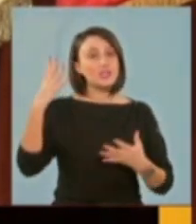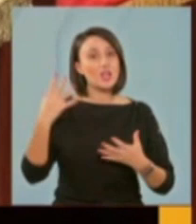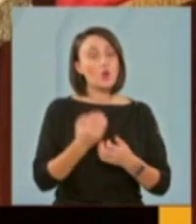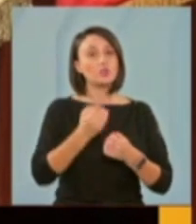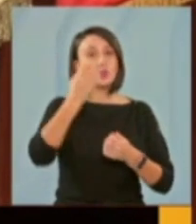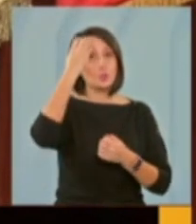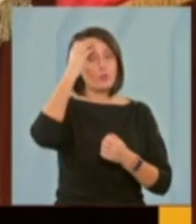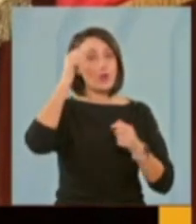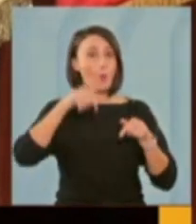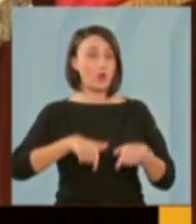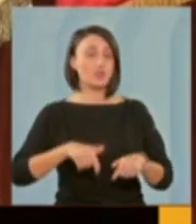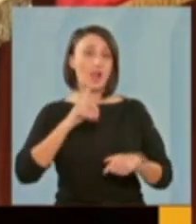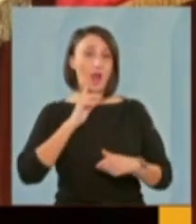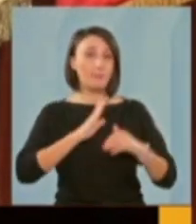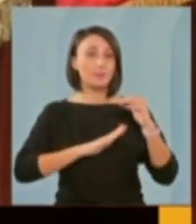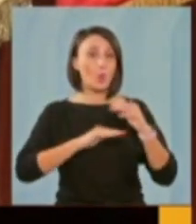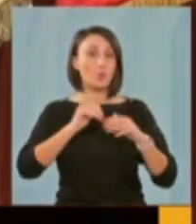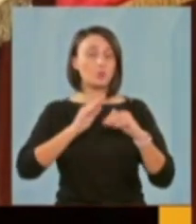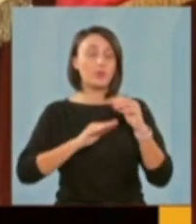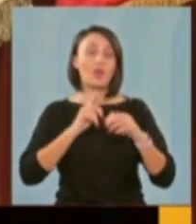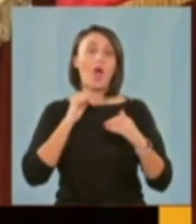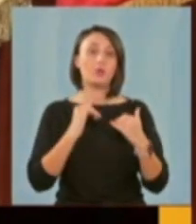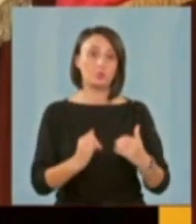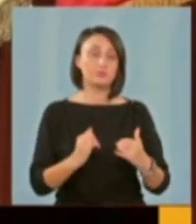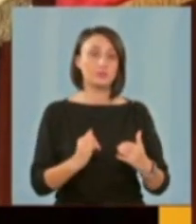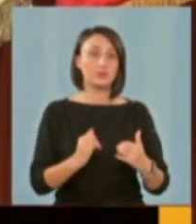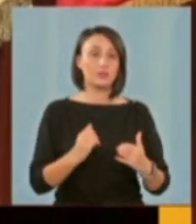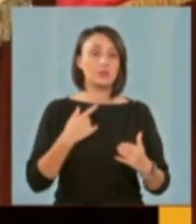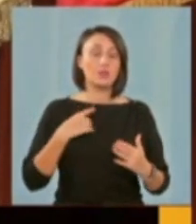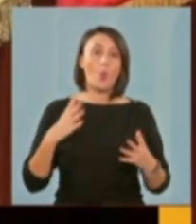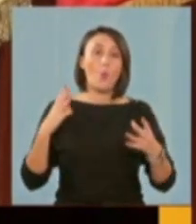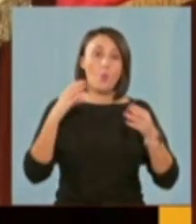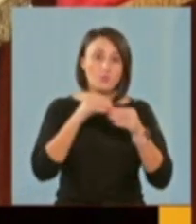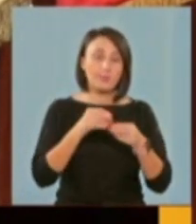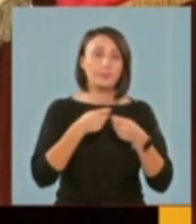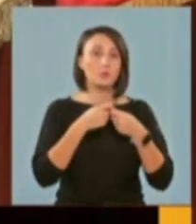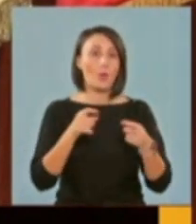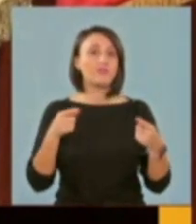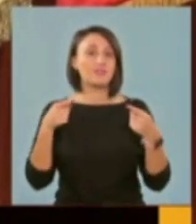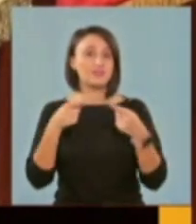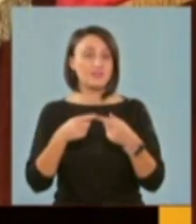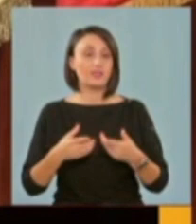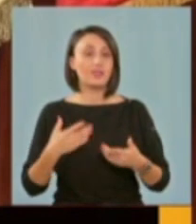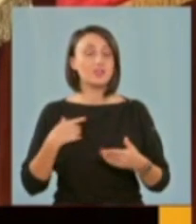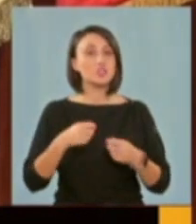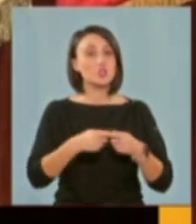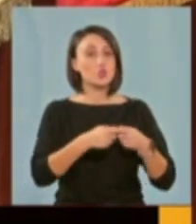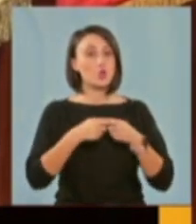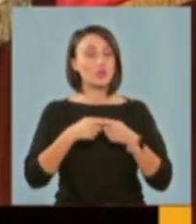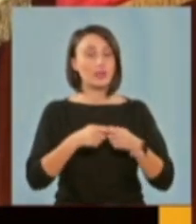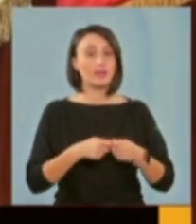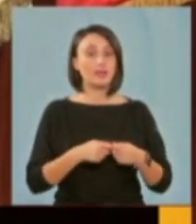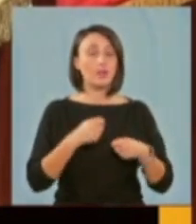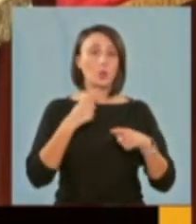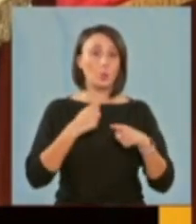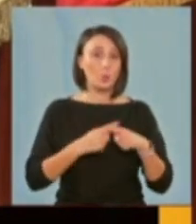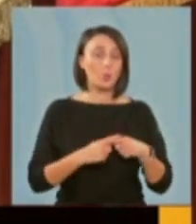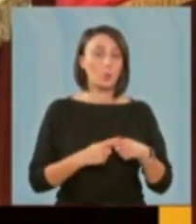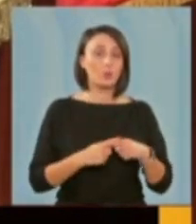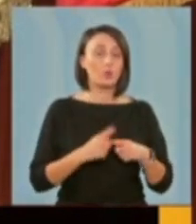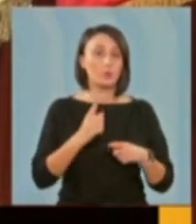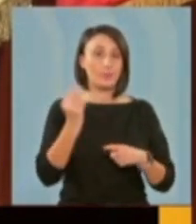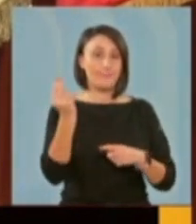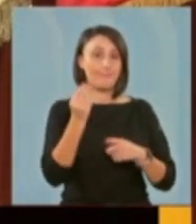în guvernul pe care l-am creat în acest moment să unim toate țintele societății cu